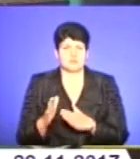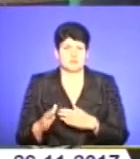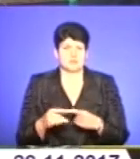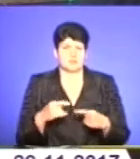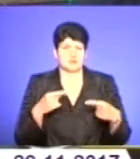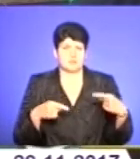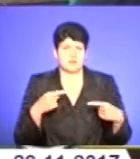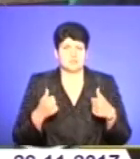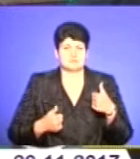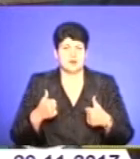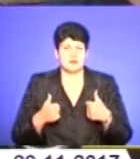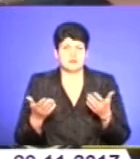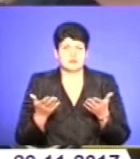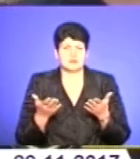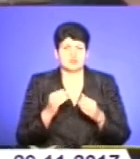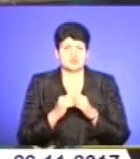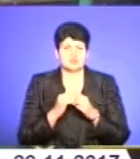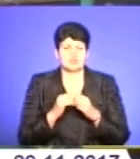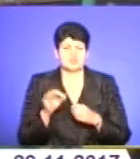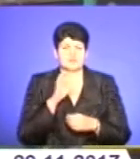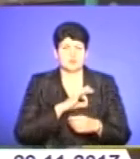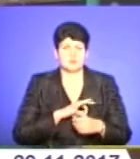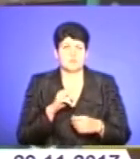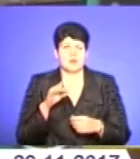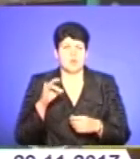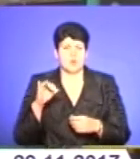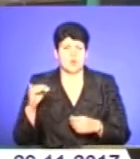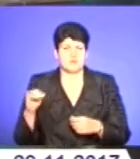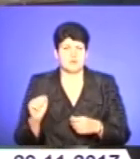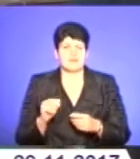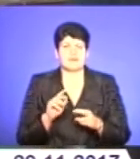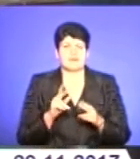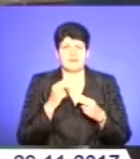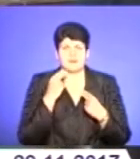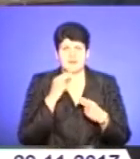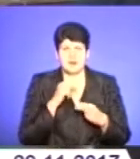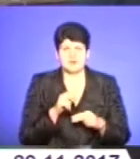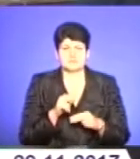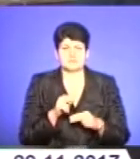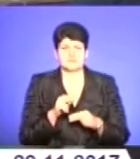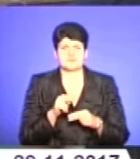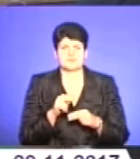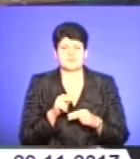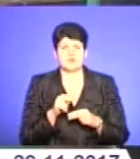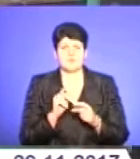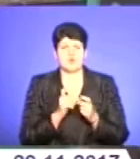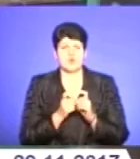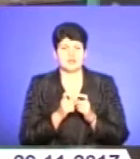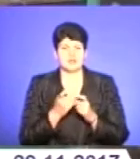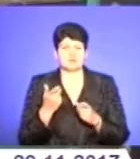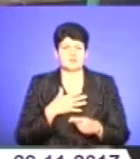на змаганнях, які частіше вони використовують прийоми, як краще із нервами боротися, якщо